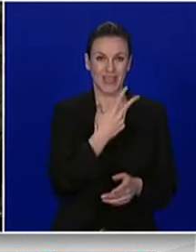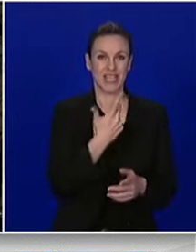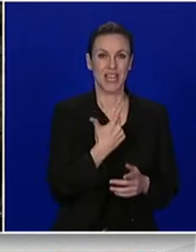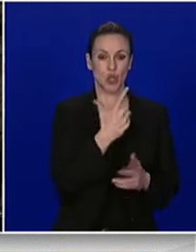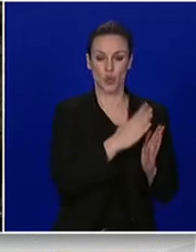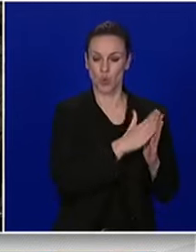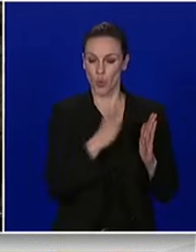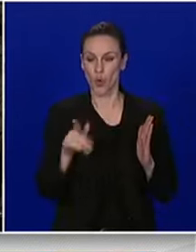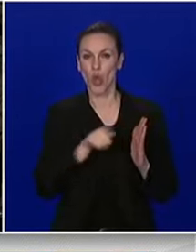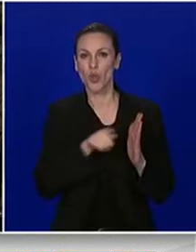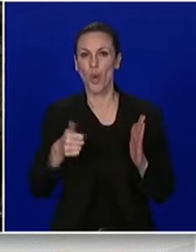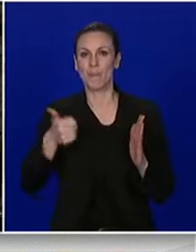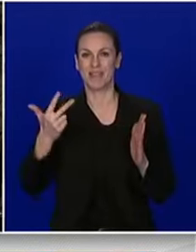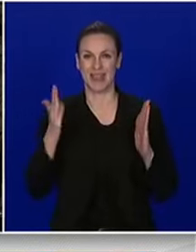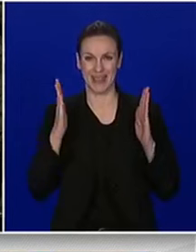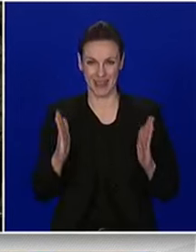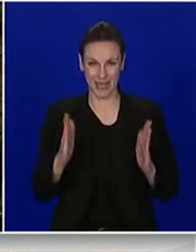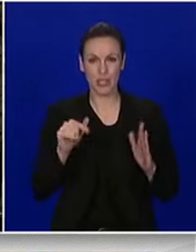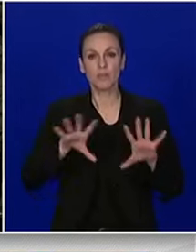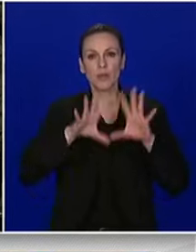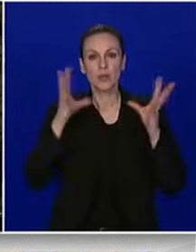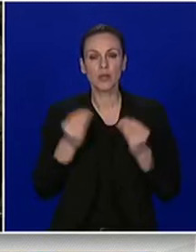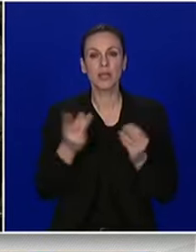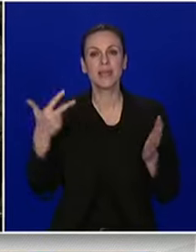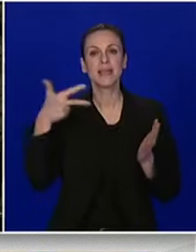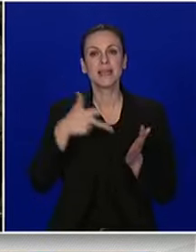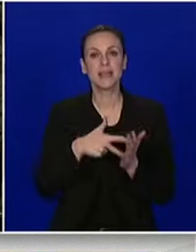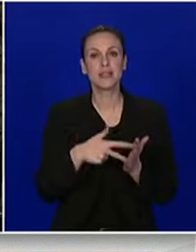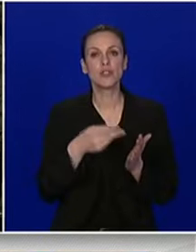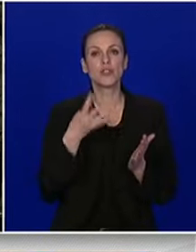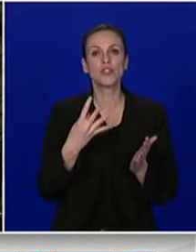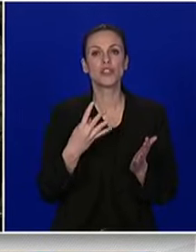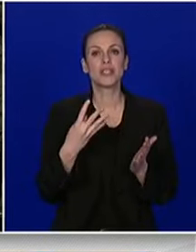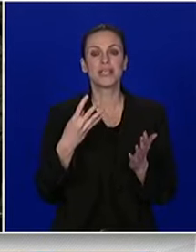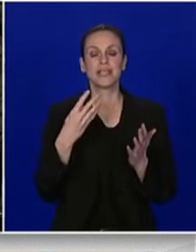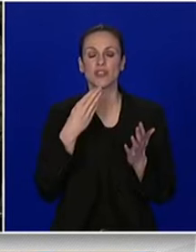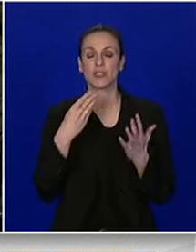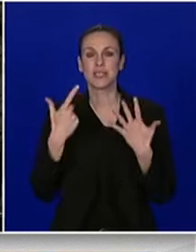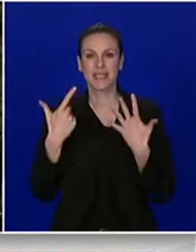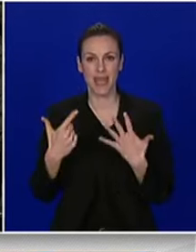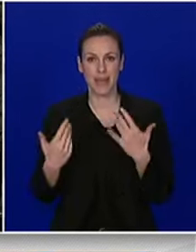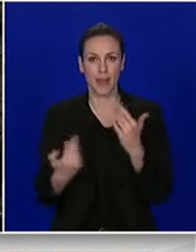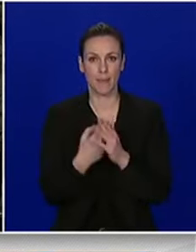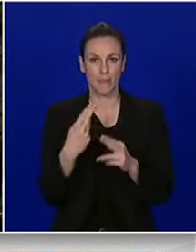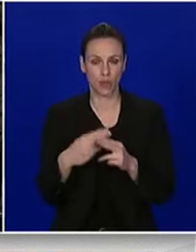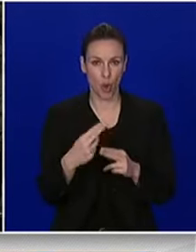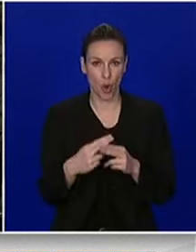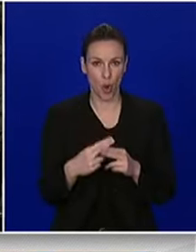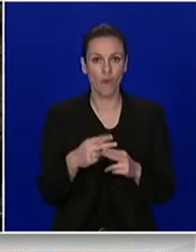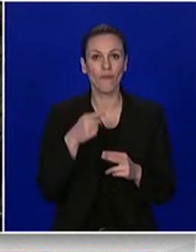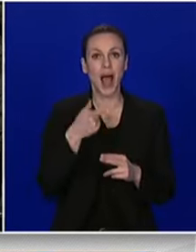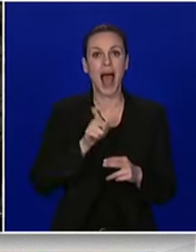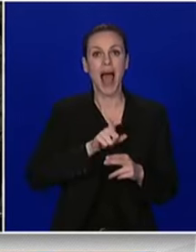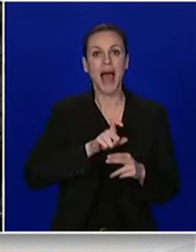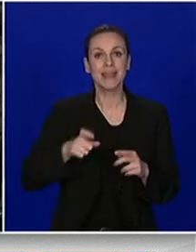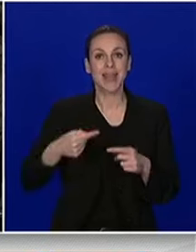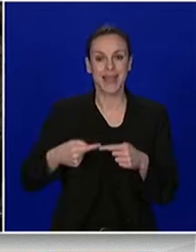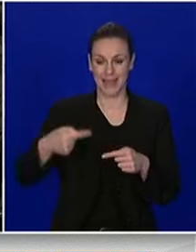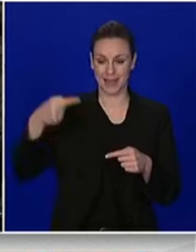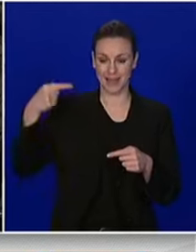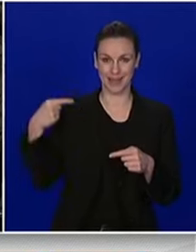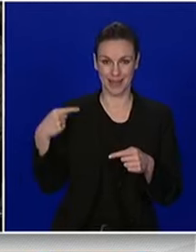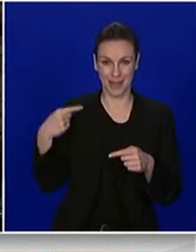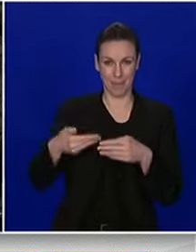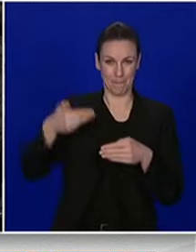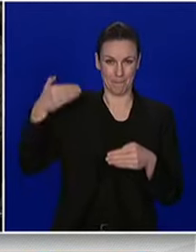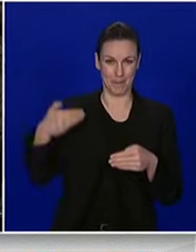do 1.3. imali smo ukupno 3047 novo oboljelih, dok je u tjednu prije